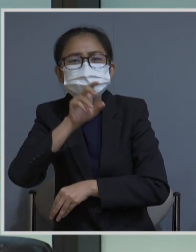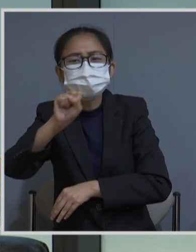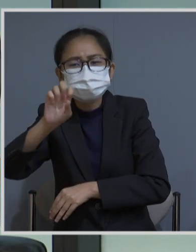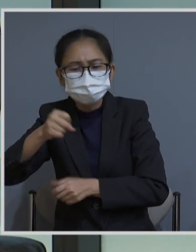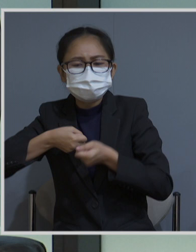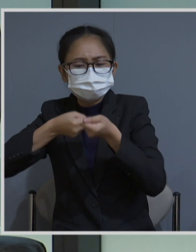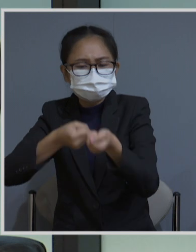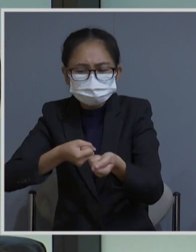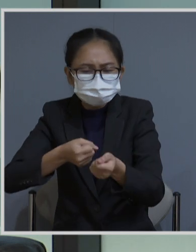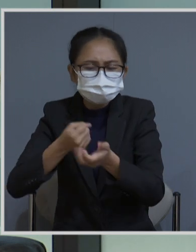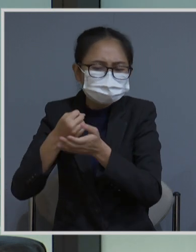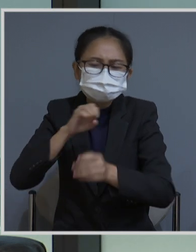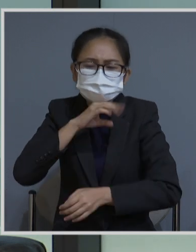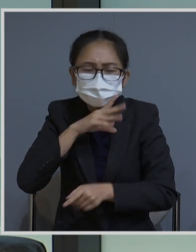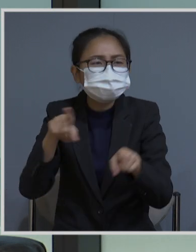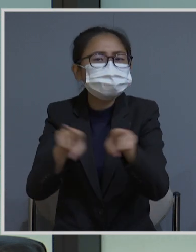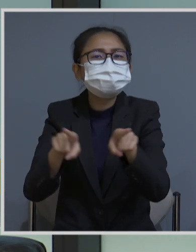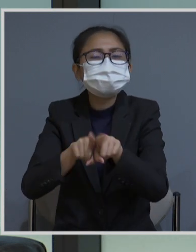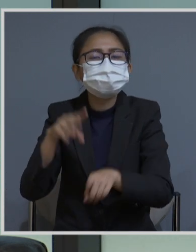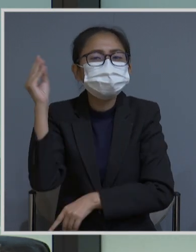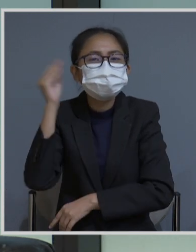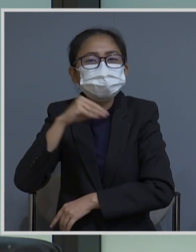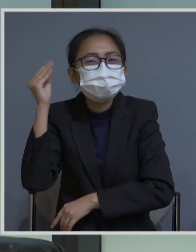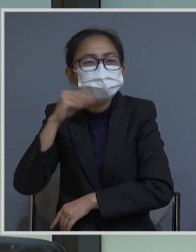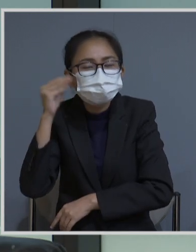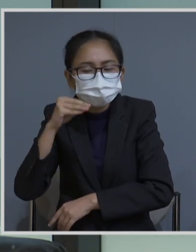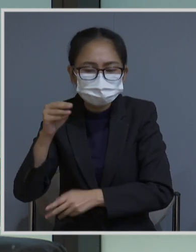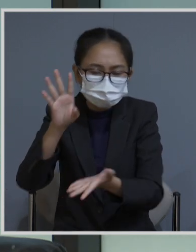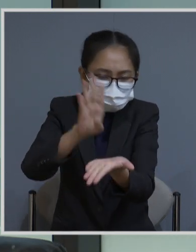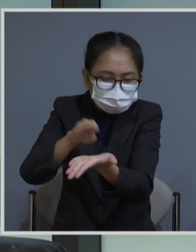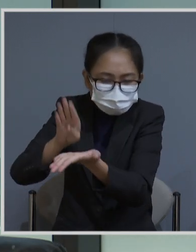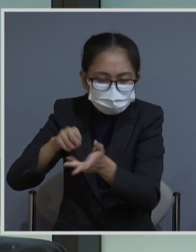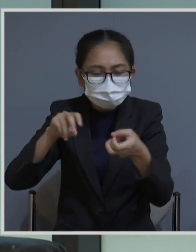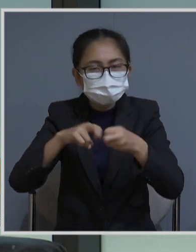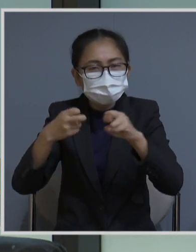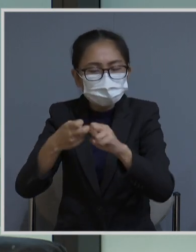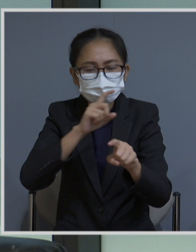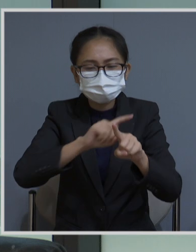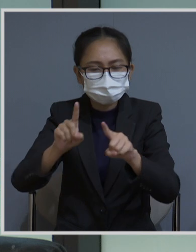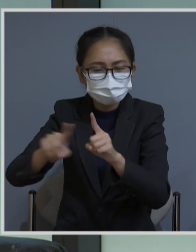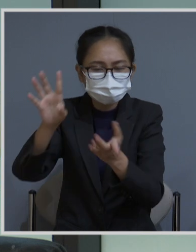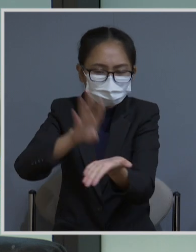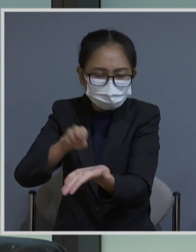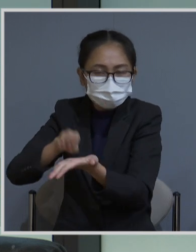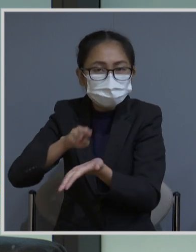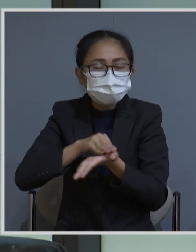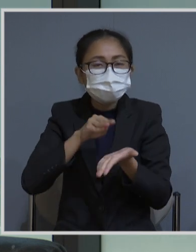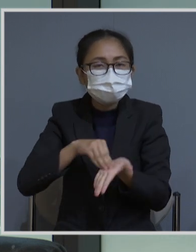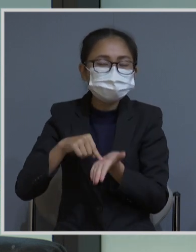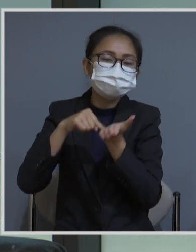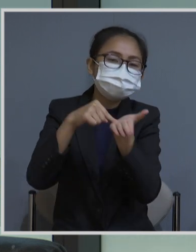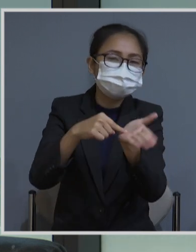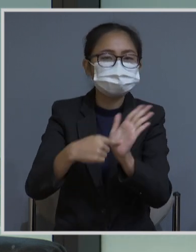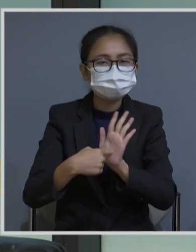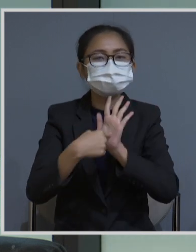ท่านมีทุกวันท่านจะต้องนำเรื่องเดือดร้อนของพี่น้องประชาชนมา